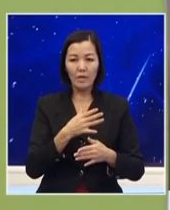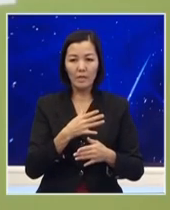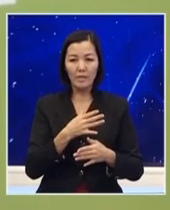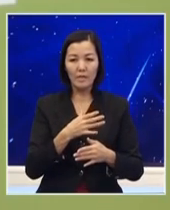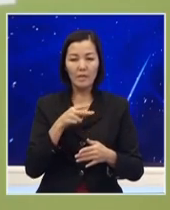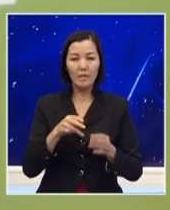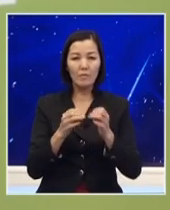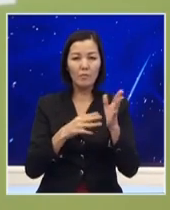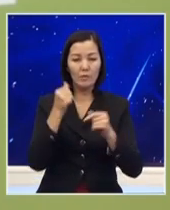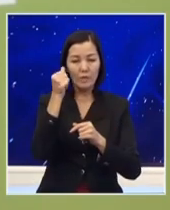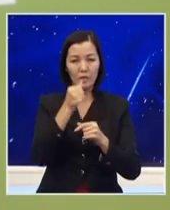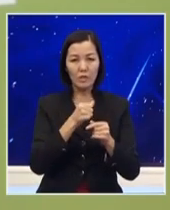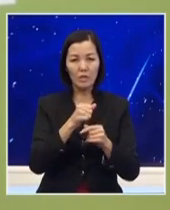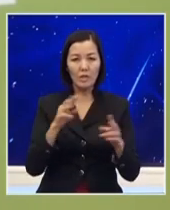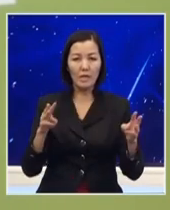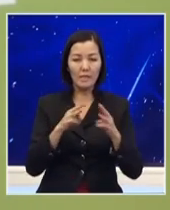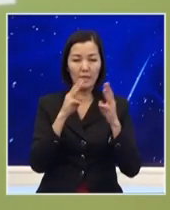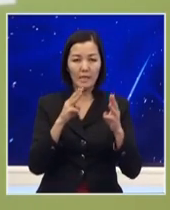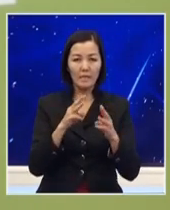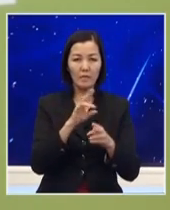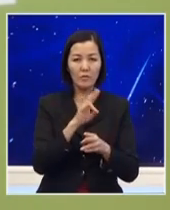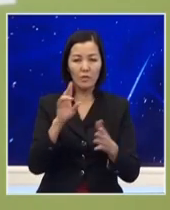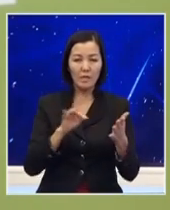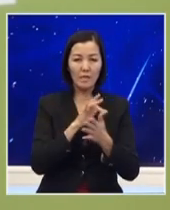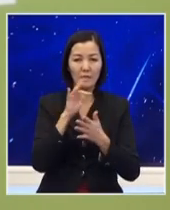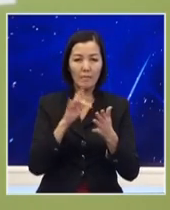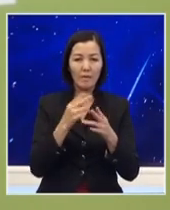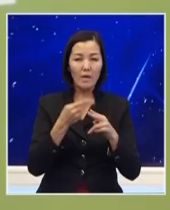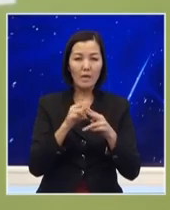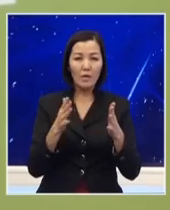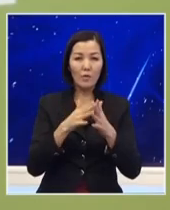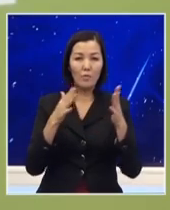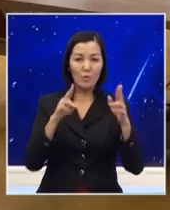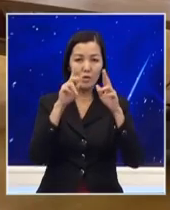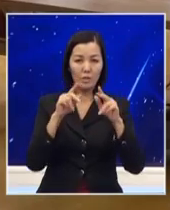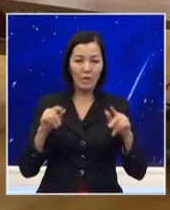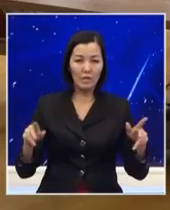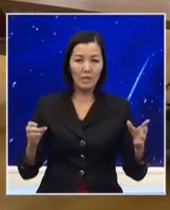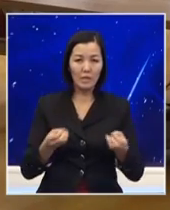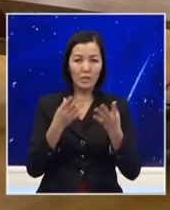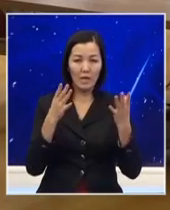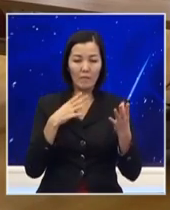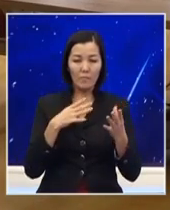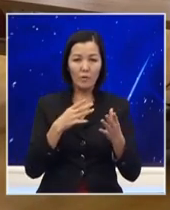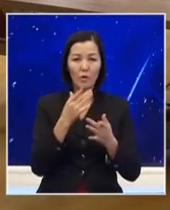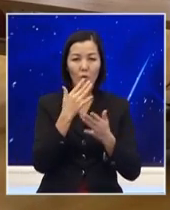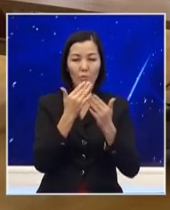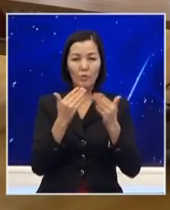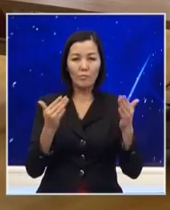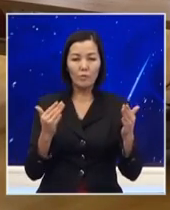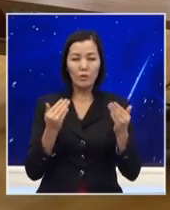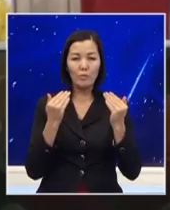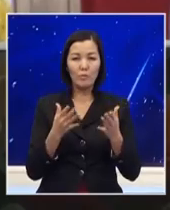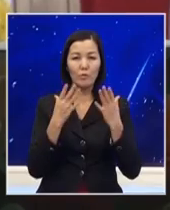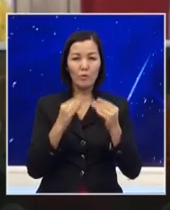Ол 2018 жылы Астанада Нұрсұлтан Назарбаев ең үлкен жаңа жылдық шыршаны жаққан еді. Сонымен қатар ұлттық музейде осы күні